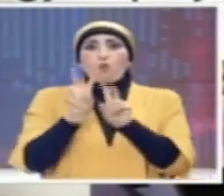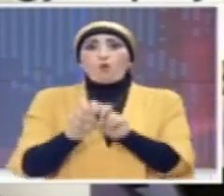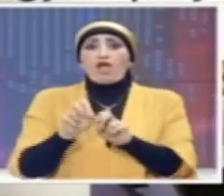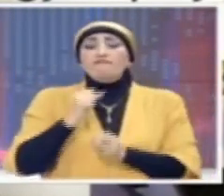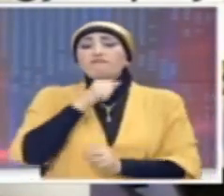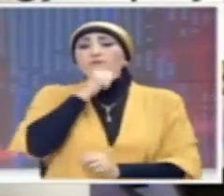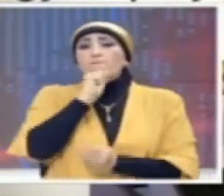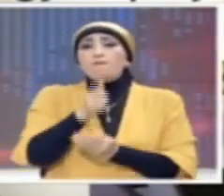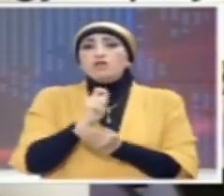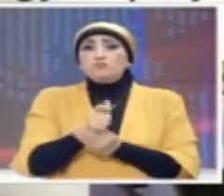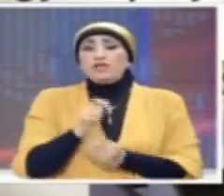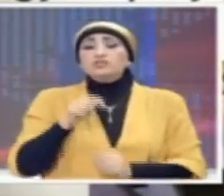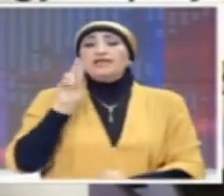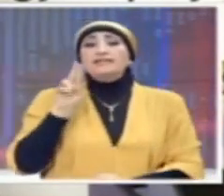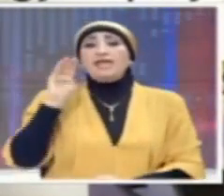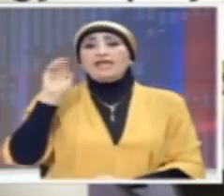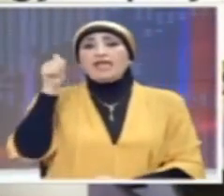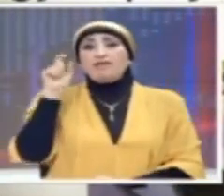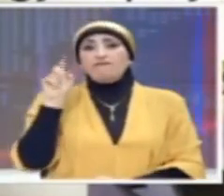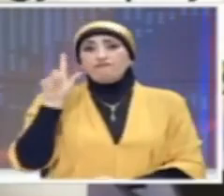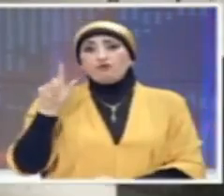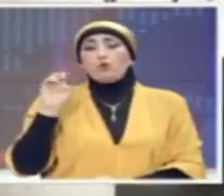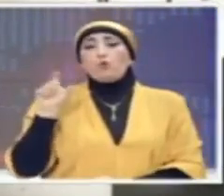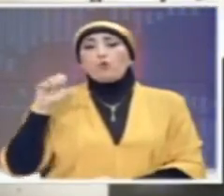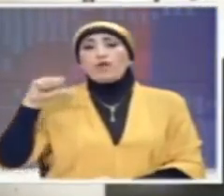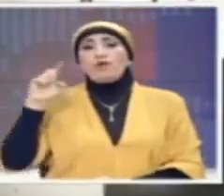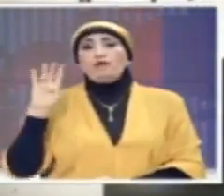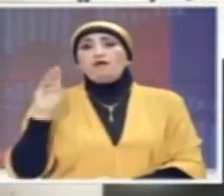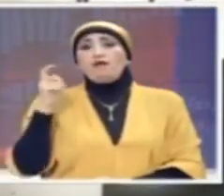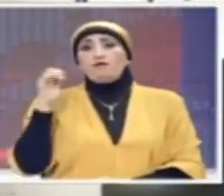صرف معاش تكافل وكرامة إلكترونية.